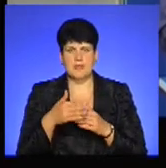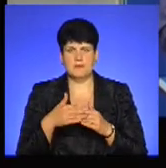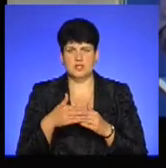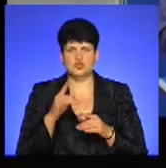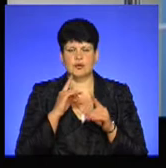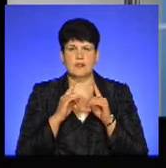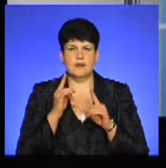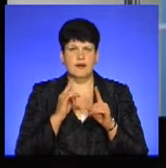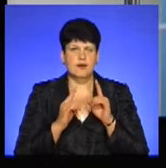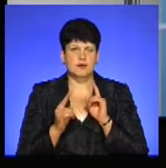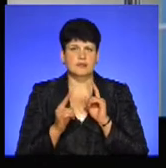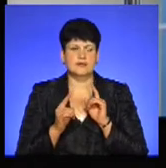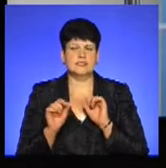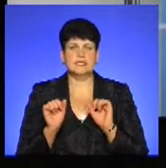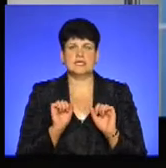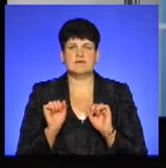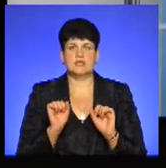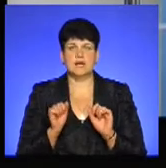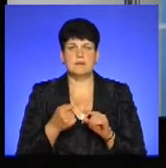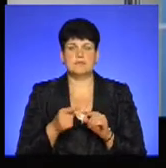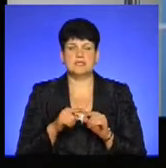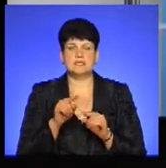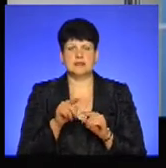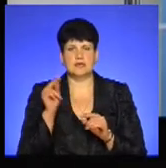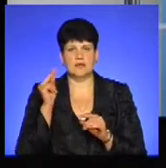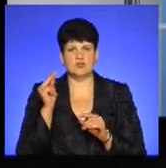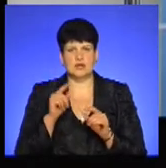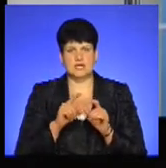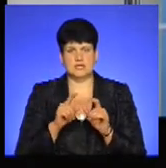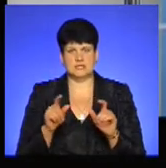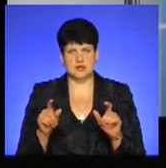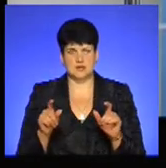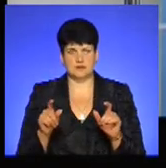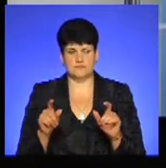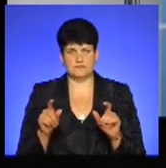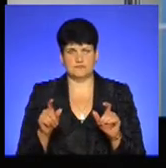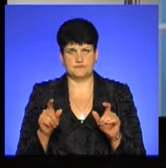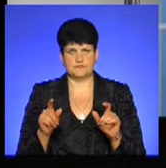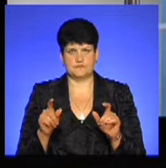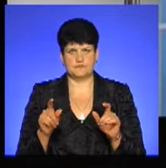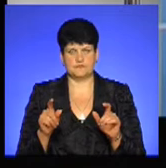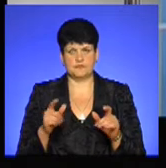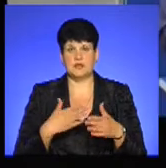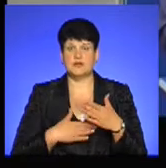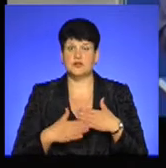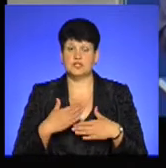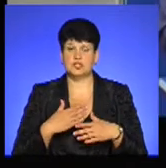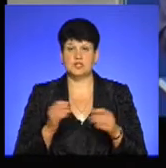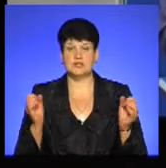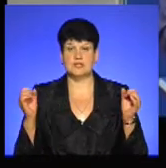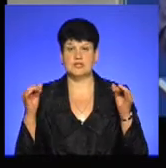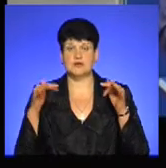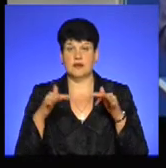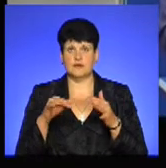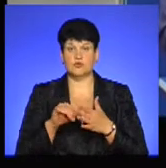нарадах з керівниками цих навчальних закладів. Тішить явка учасників тестування.